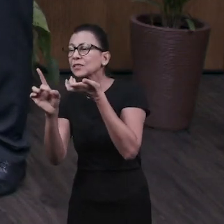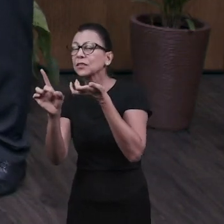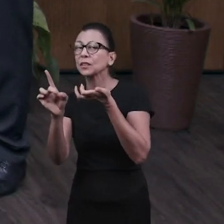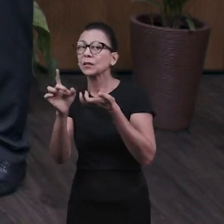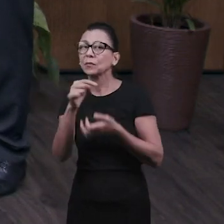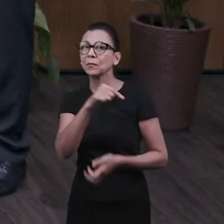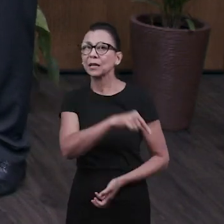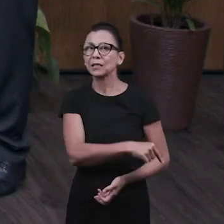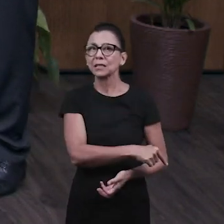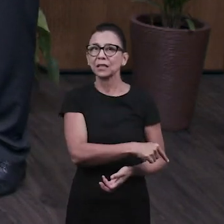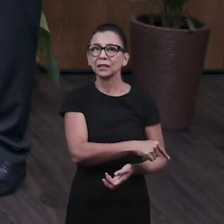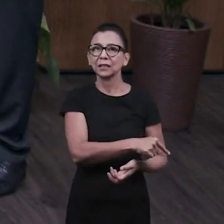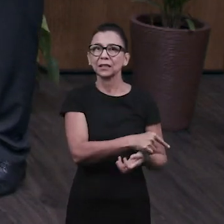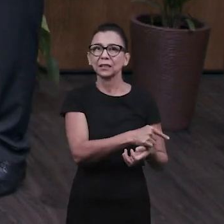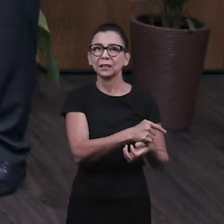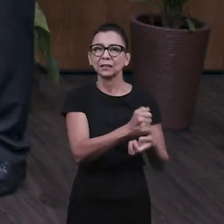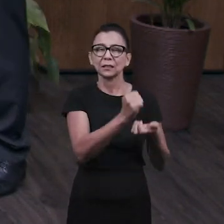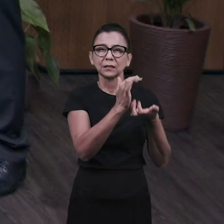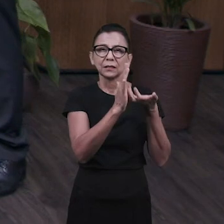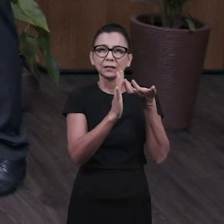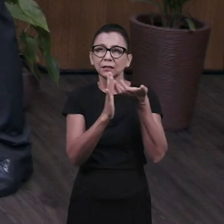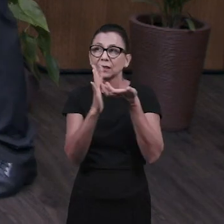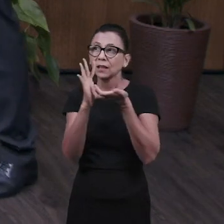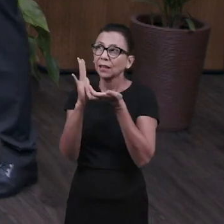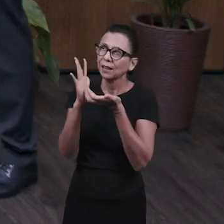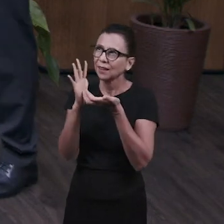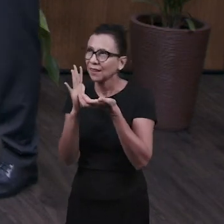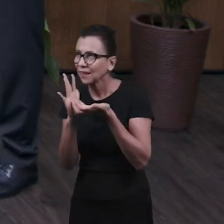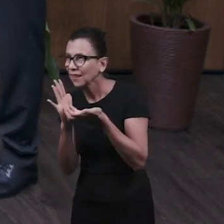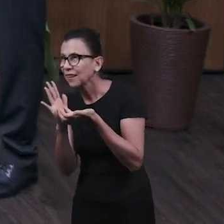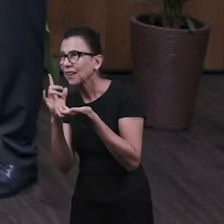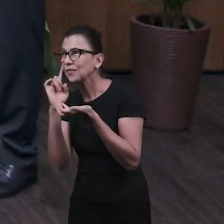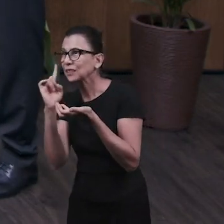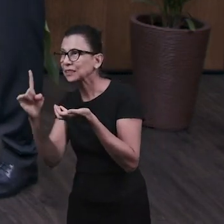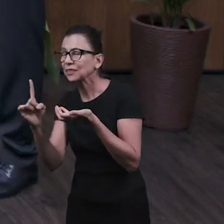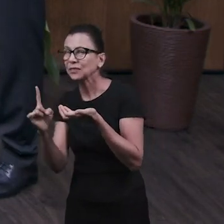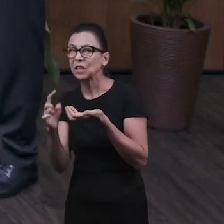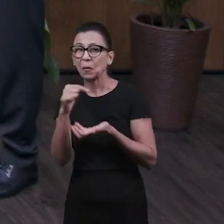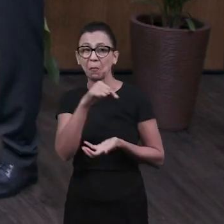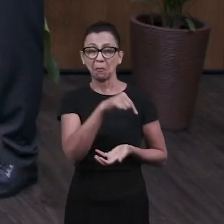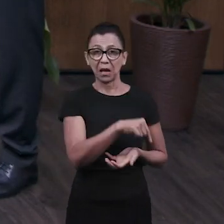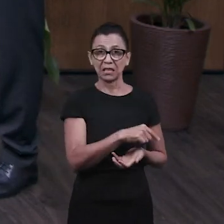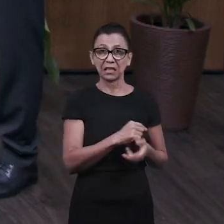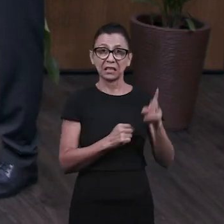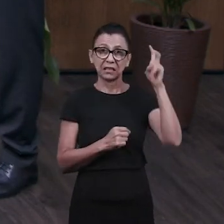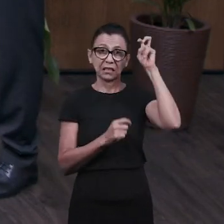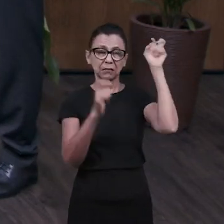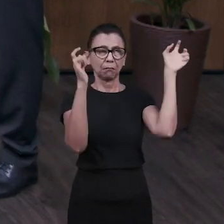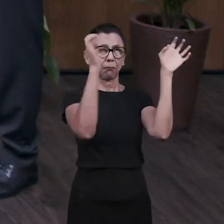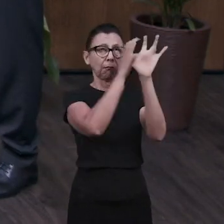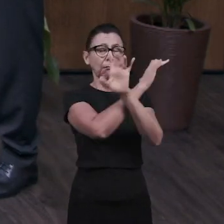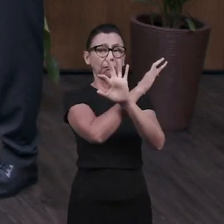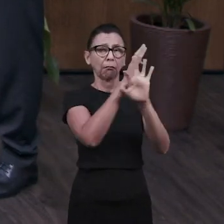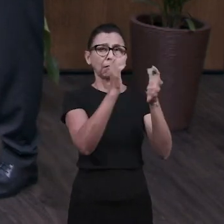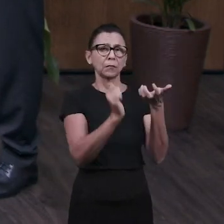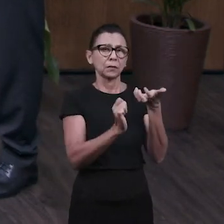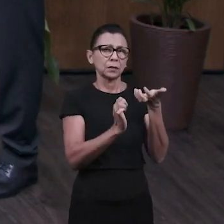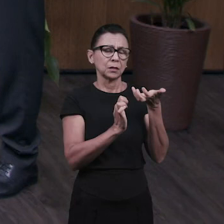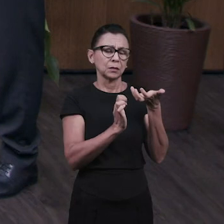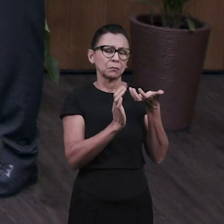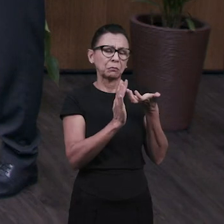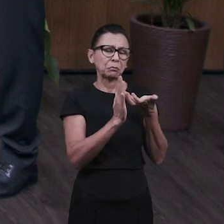il n'avait pas moyen d'être allumé. Nous voyons ici, parce que c'est une illustration pour tous, afin que tous